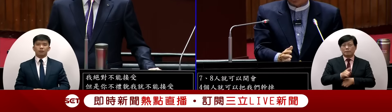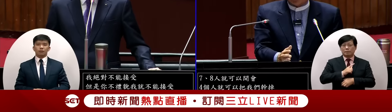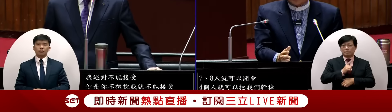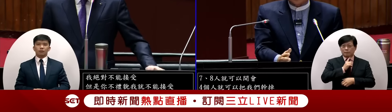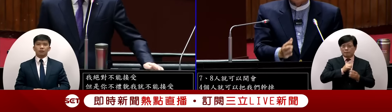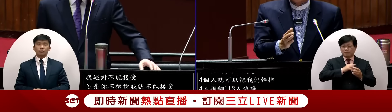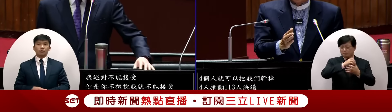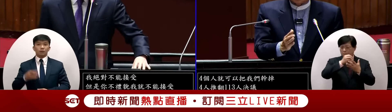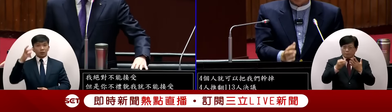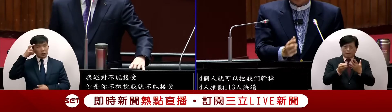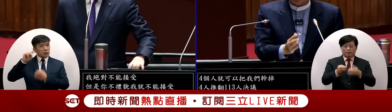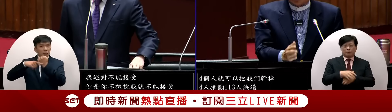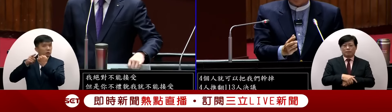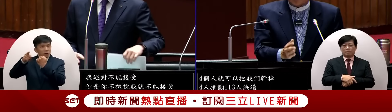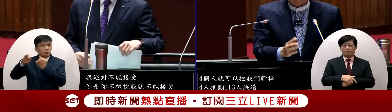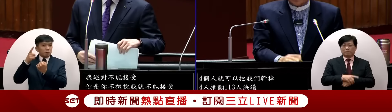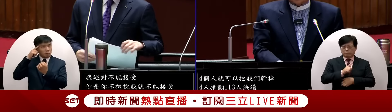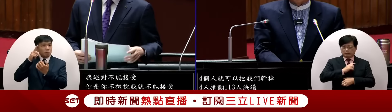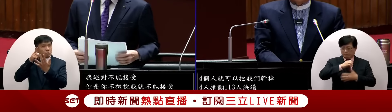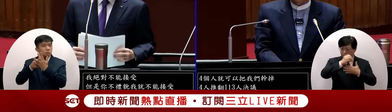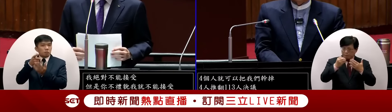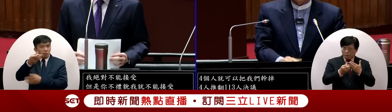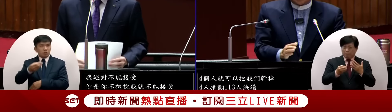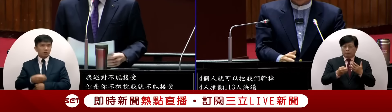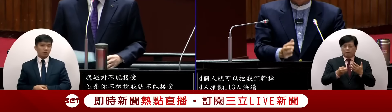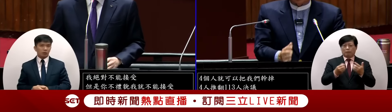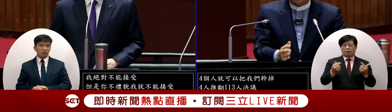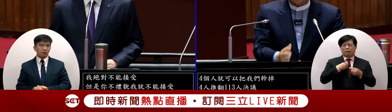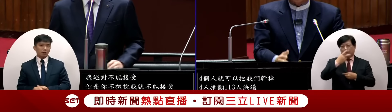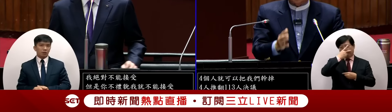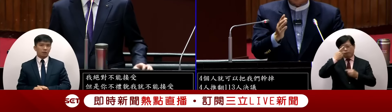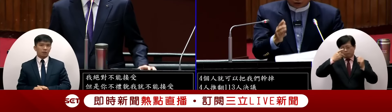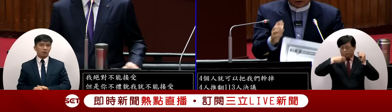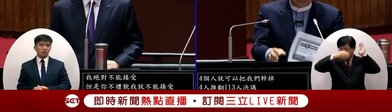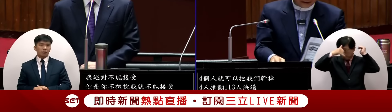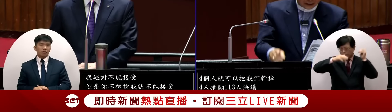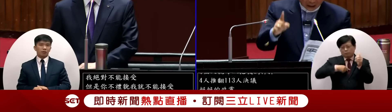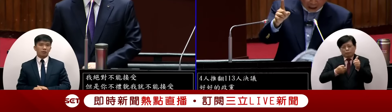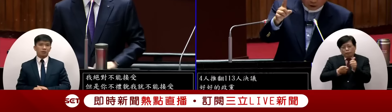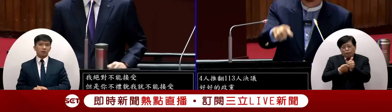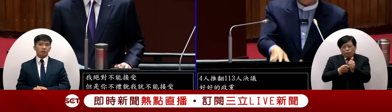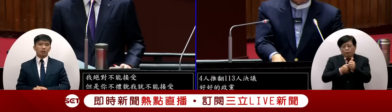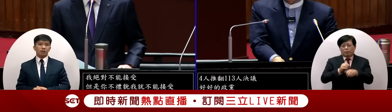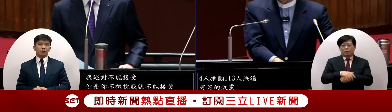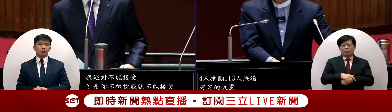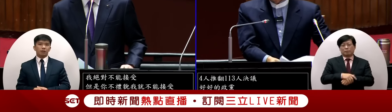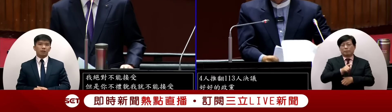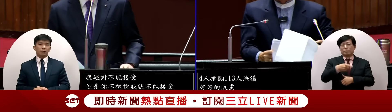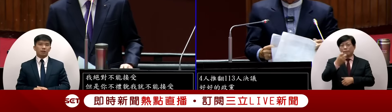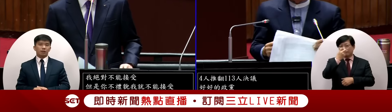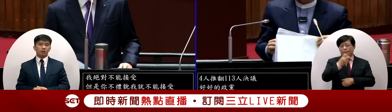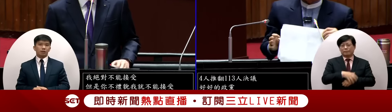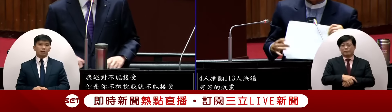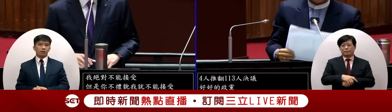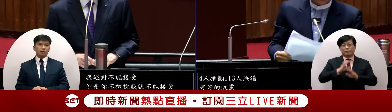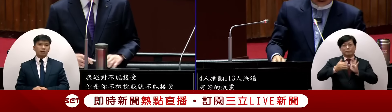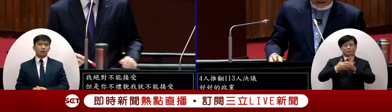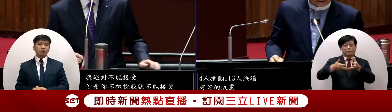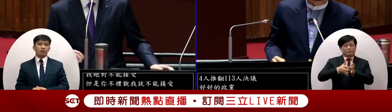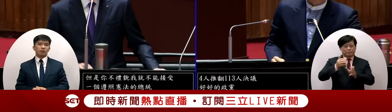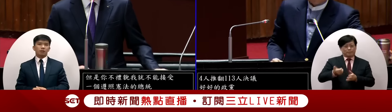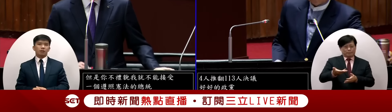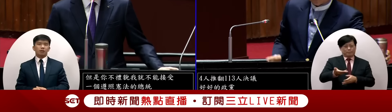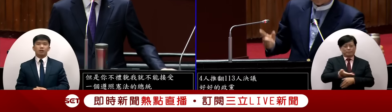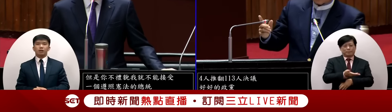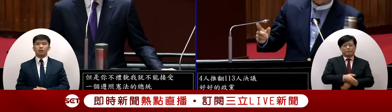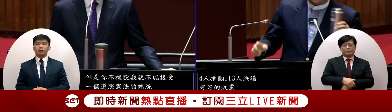己 自作贱没有认知吗？ 自作贱变成赖皇帝的小跟班。好，我们来看这个国防部长，请一起